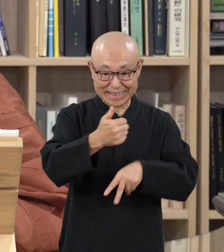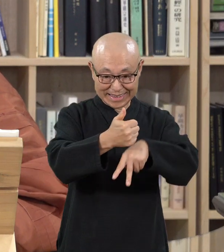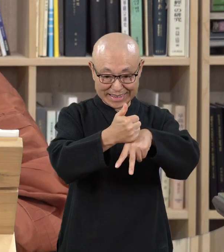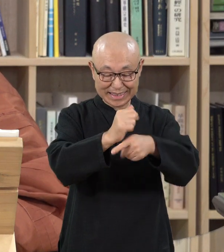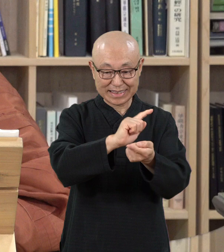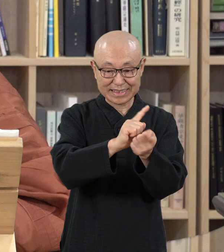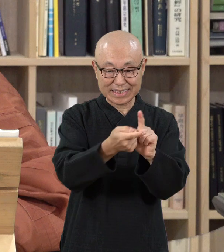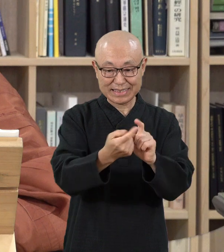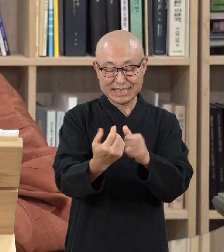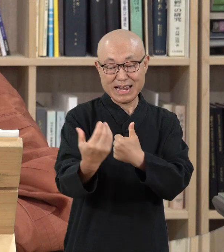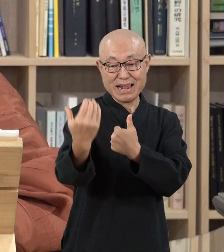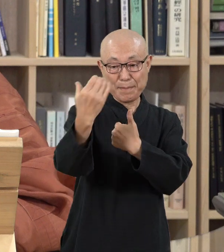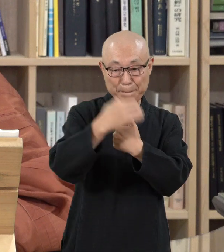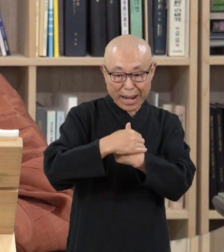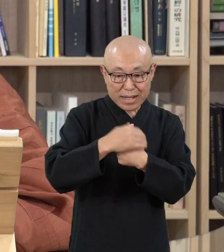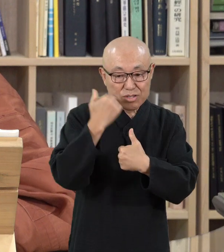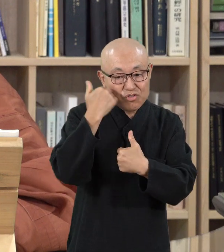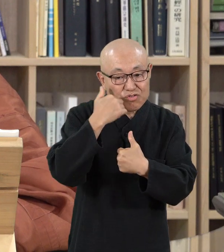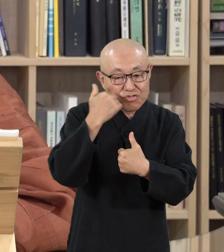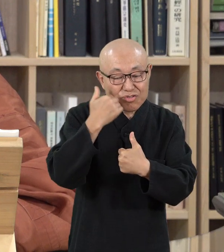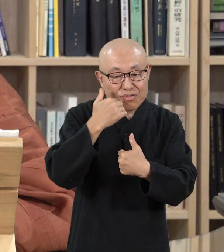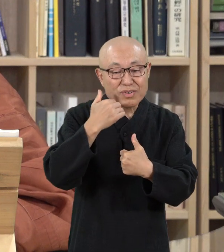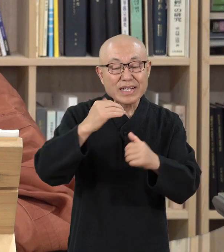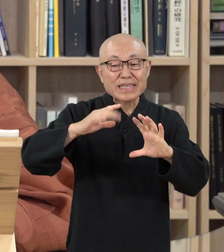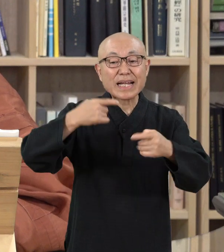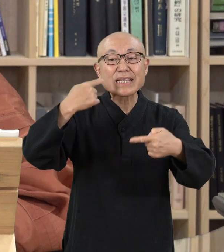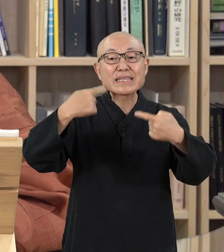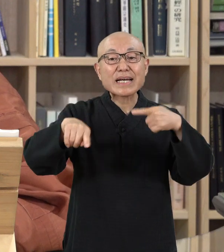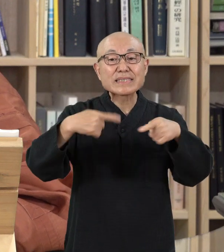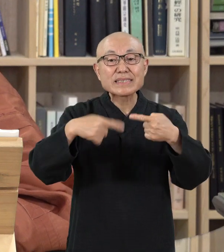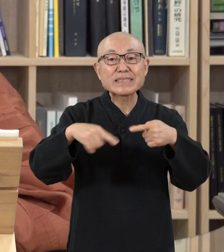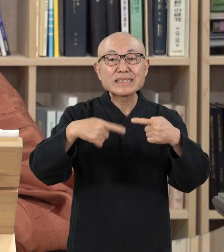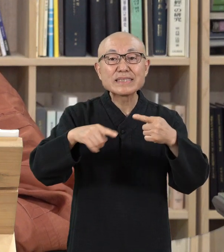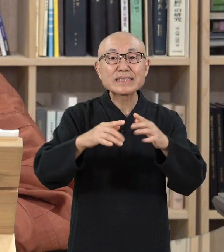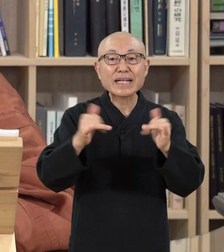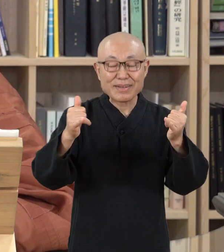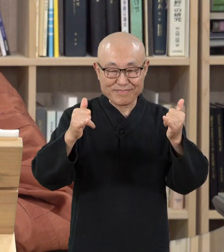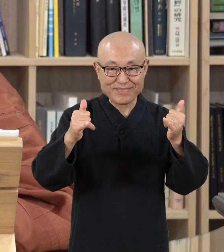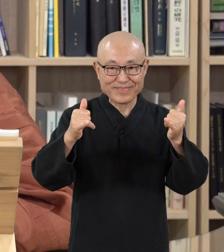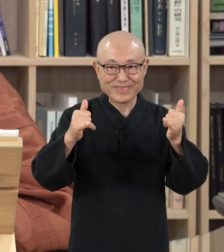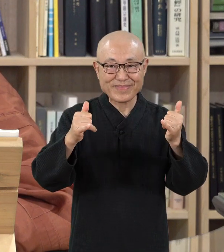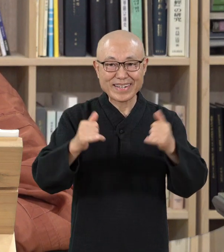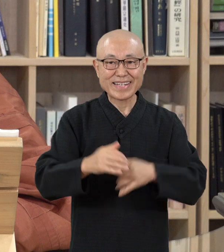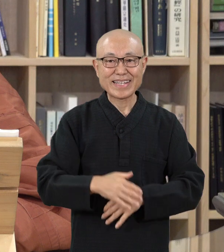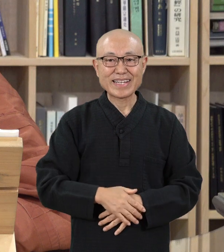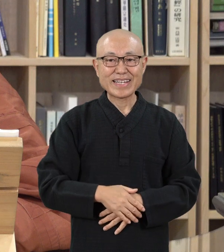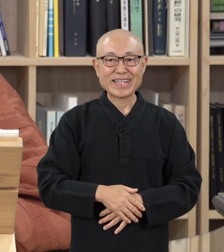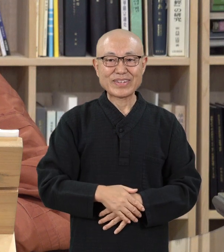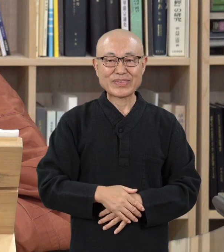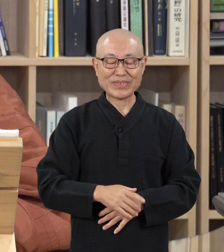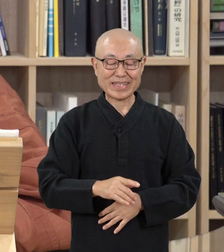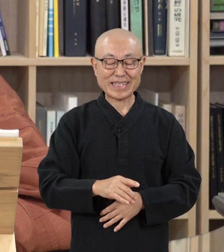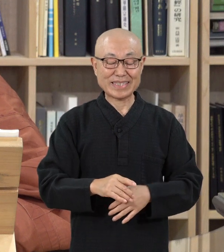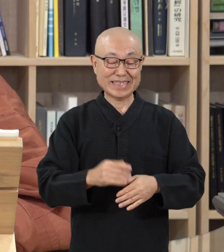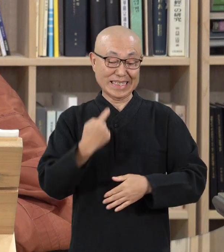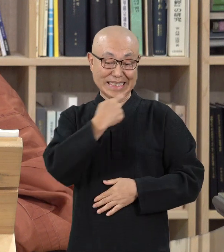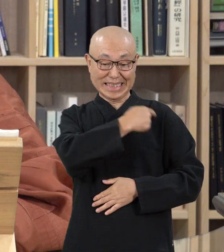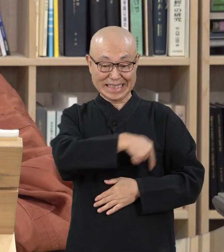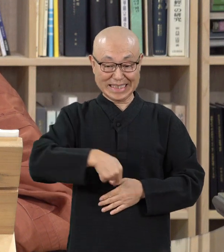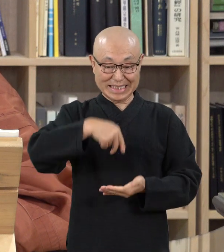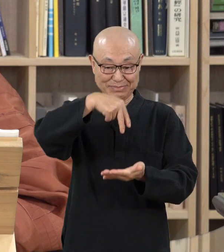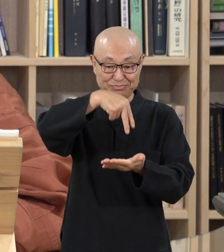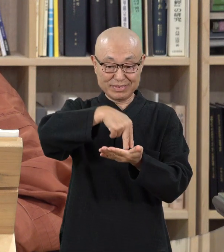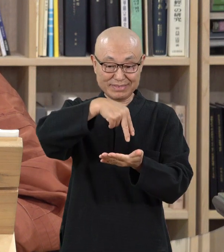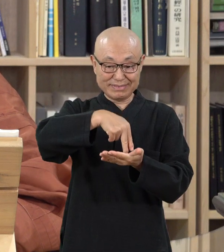대신해서 나라를 다스리고 통치자가 되는, 그리고 그 제일 밑에는